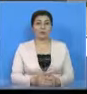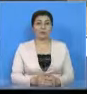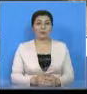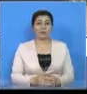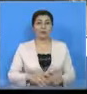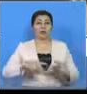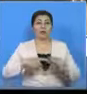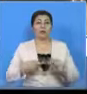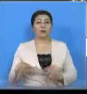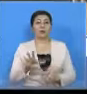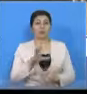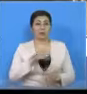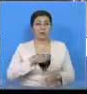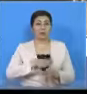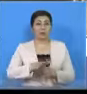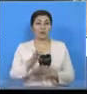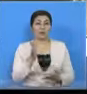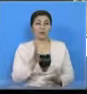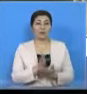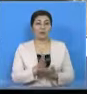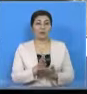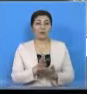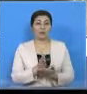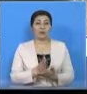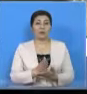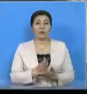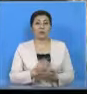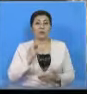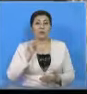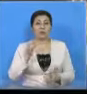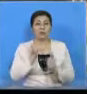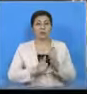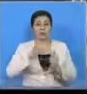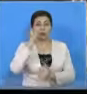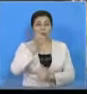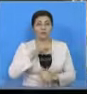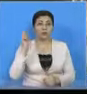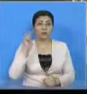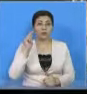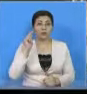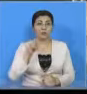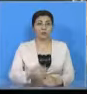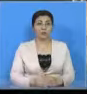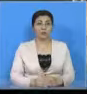құрал жабдықтар барлығымен қамтылған мамандар жылда оқытылады. Білімдері